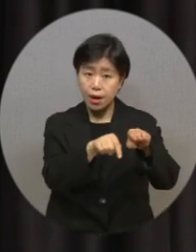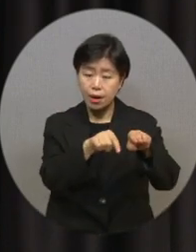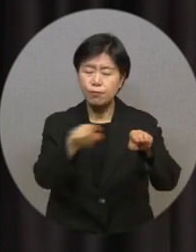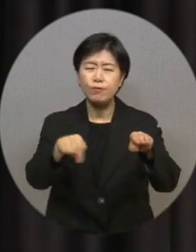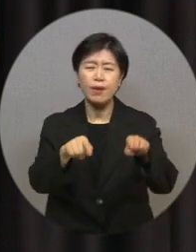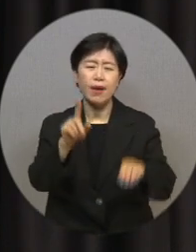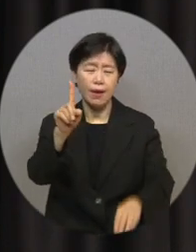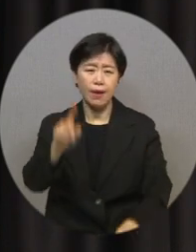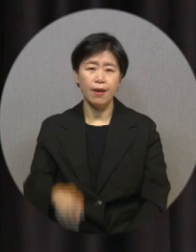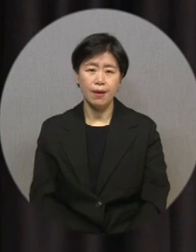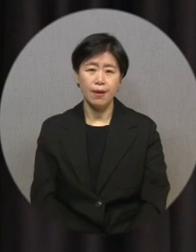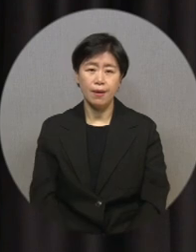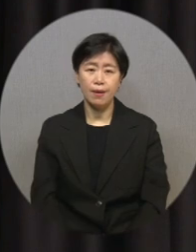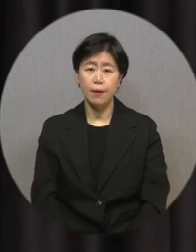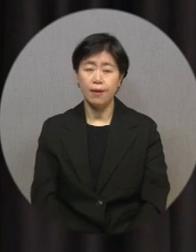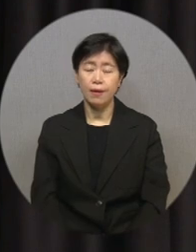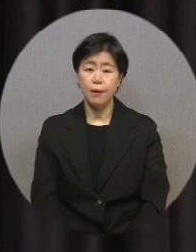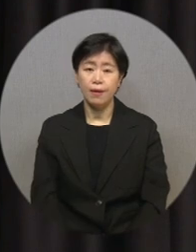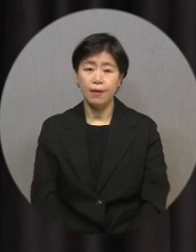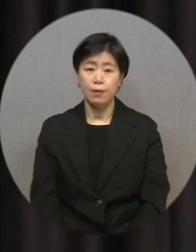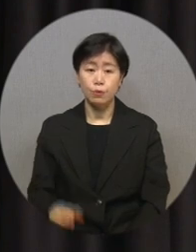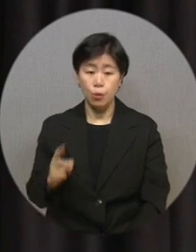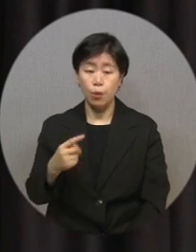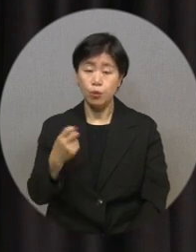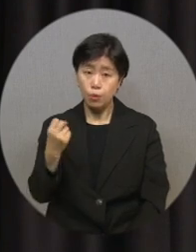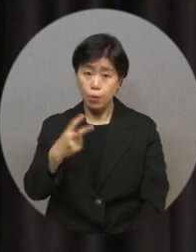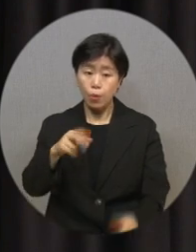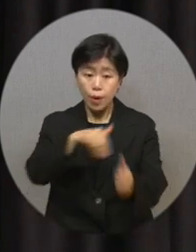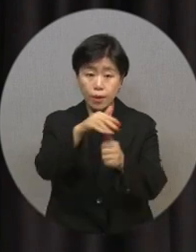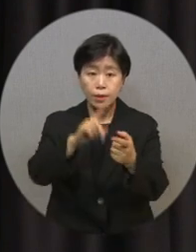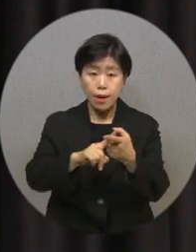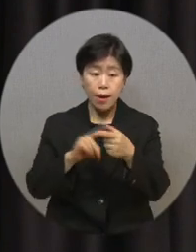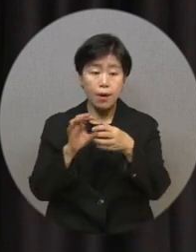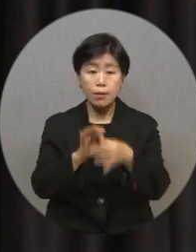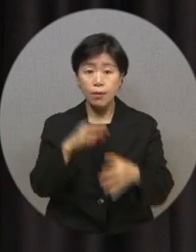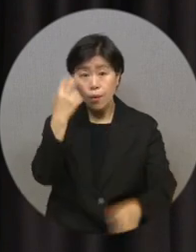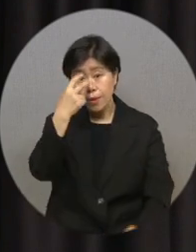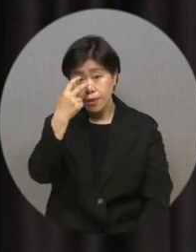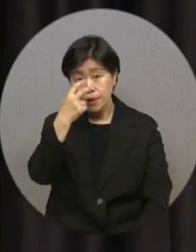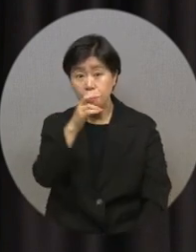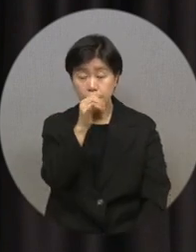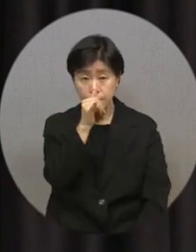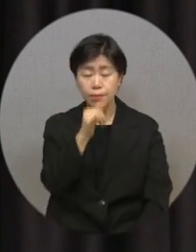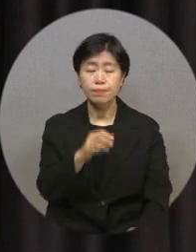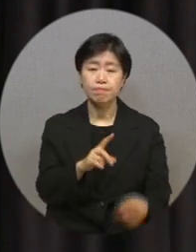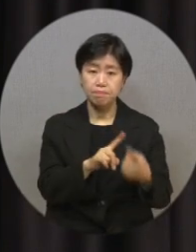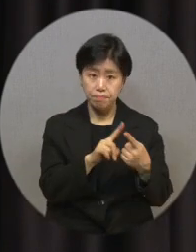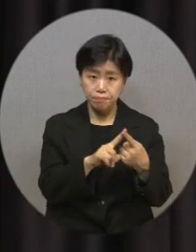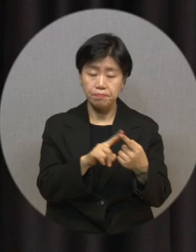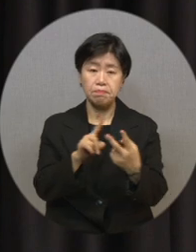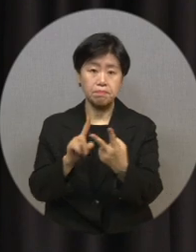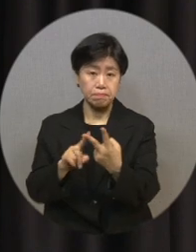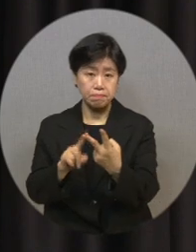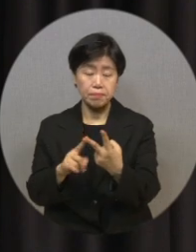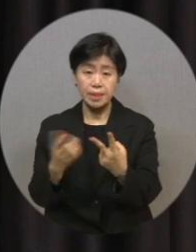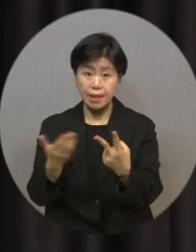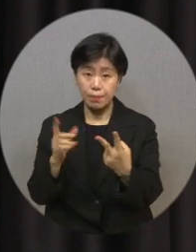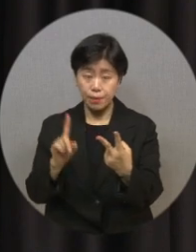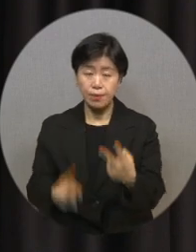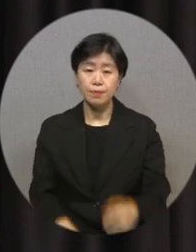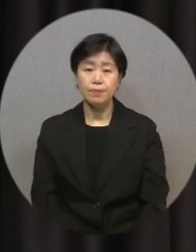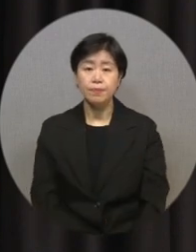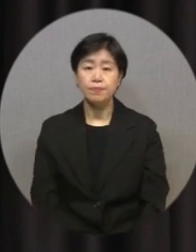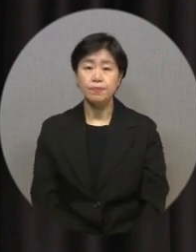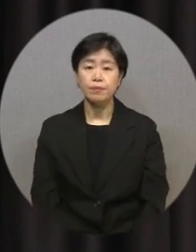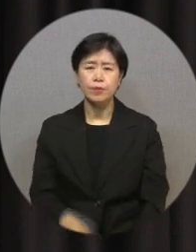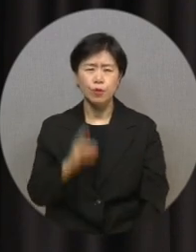기관으로서 역할을 하고 있습니다 그리고 사후 관리나 뭐 이런 것들을 하고 있고 한 축은 그리고 이제 또 한 축은 중증장애 우선